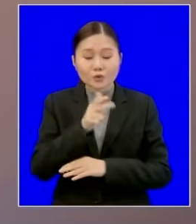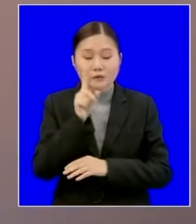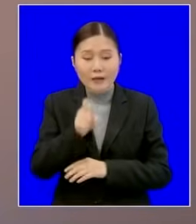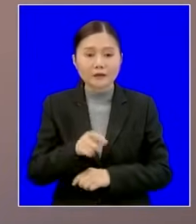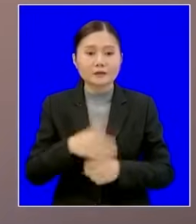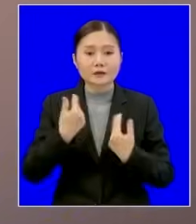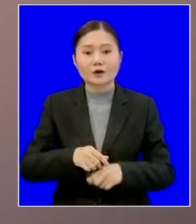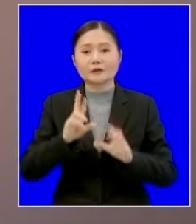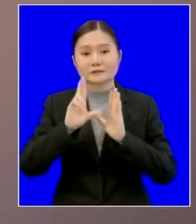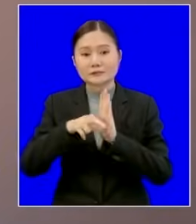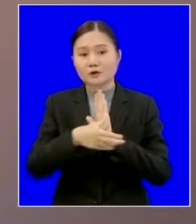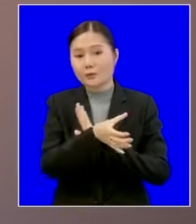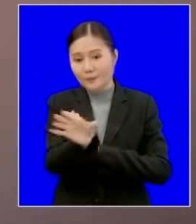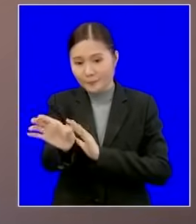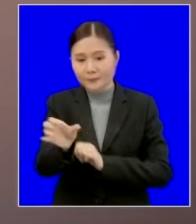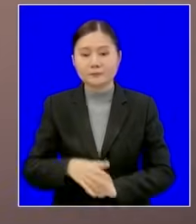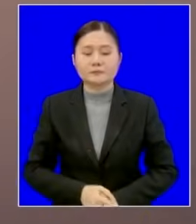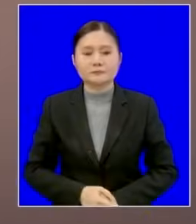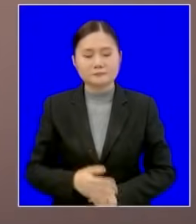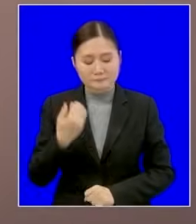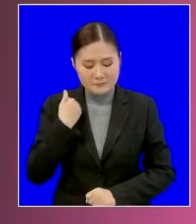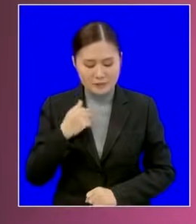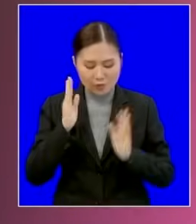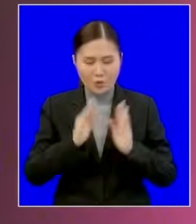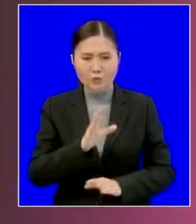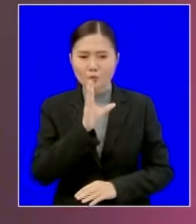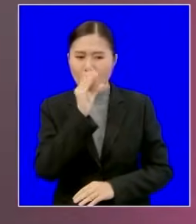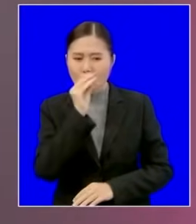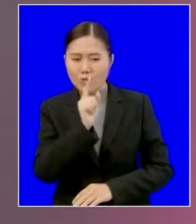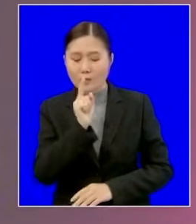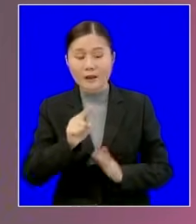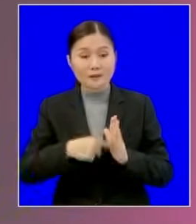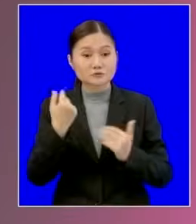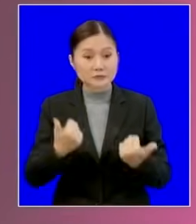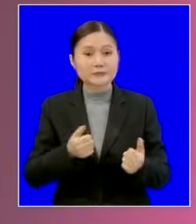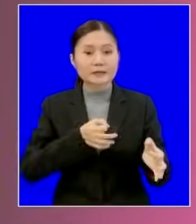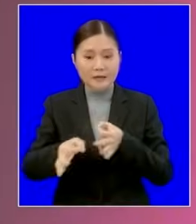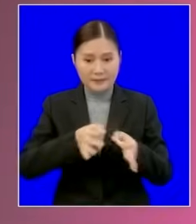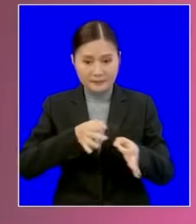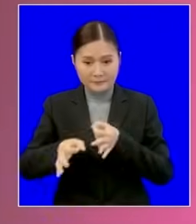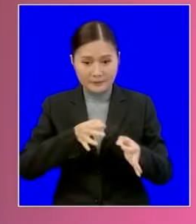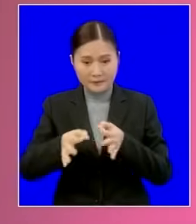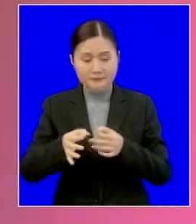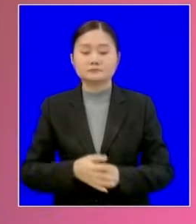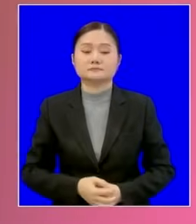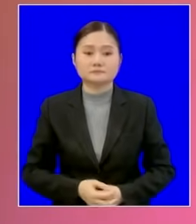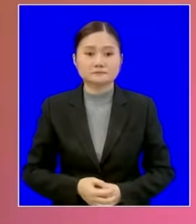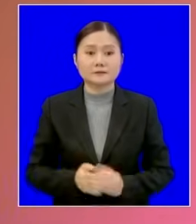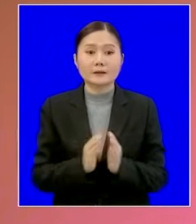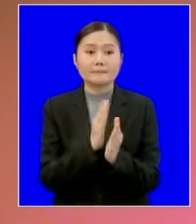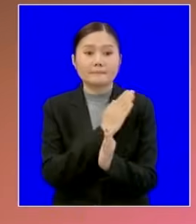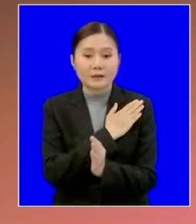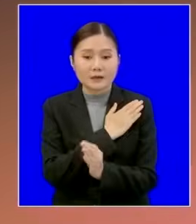ไปใน TikTok กับคุณผู้ชมจนกระทั่งมันเกิดกระแสดราม่าตามมาแต่ว่าล่าสุดมีการชี้แจงแล้วนะคะว่าพระท่